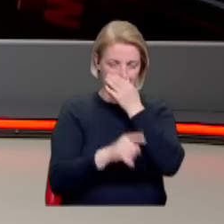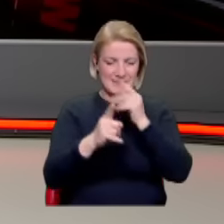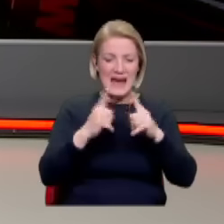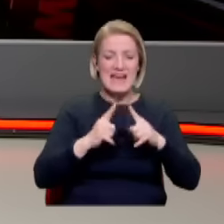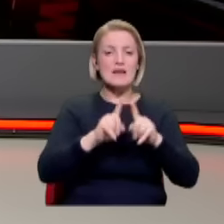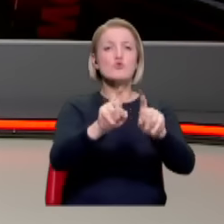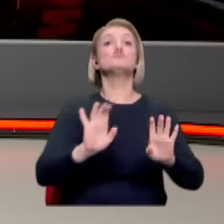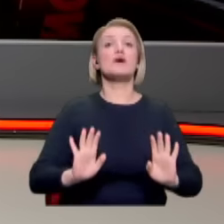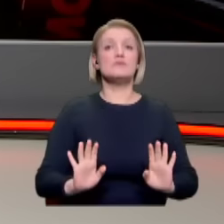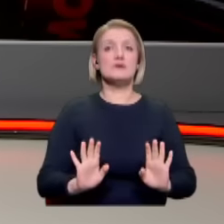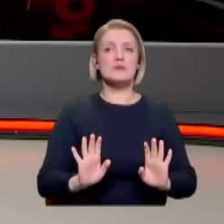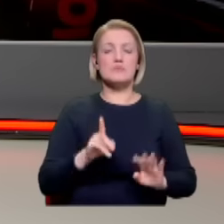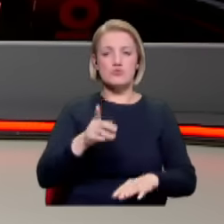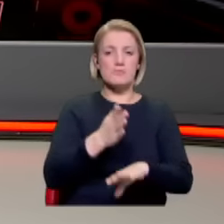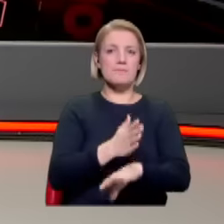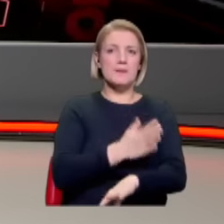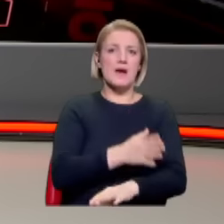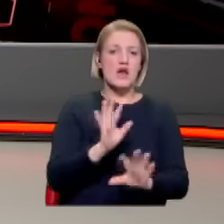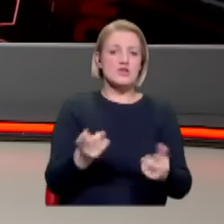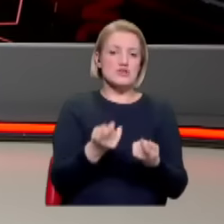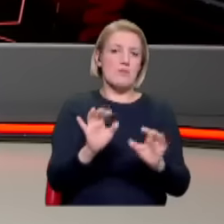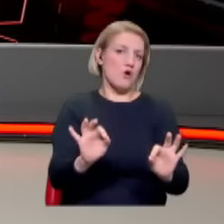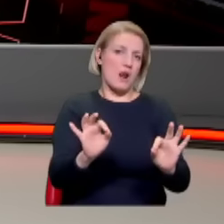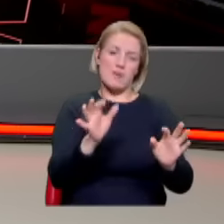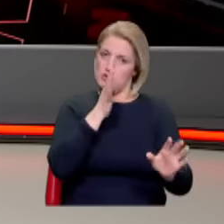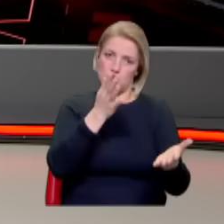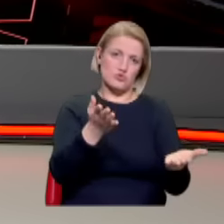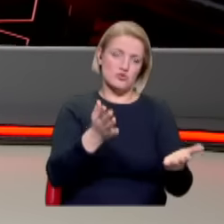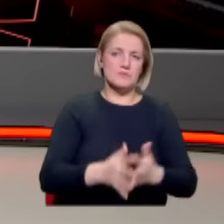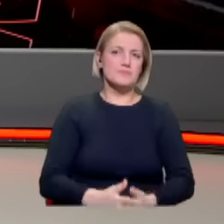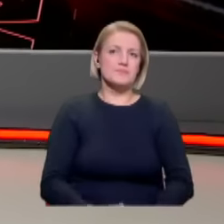Hesap sorulmayacak mı yani? Ama bu memlekette işler böyle yürüyor biliyorsunuz.